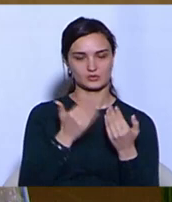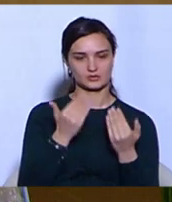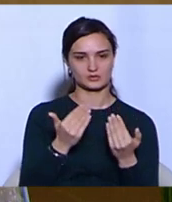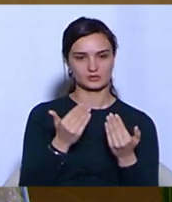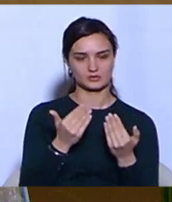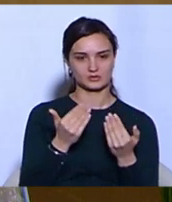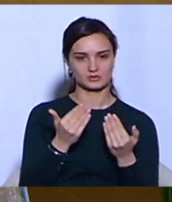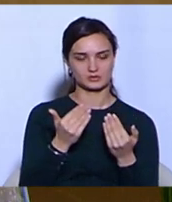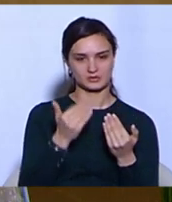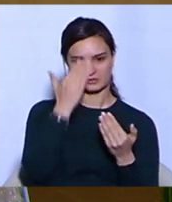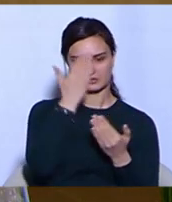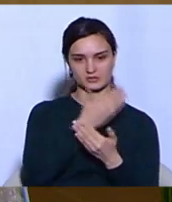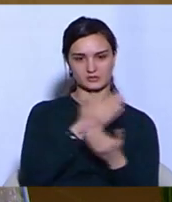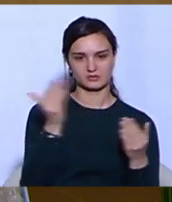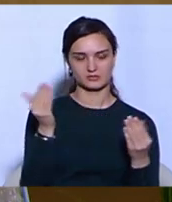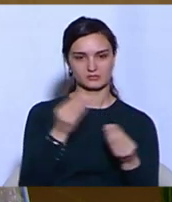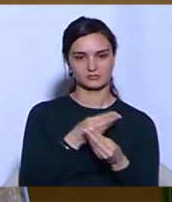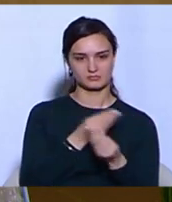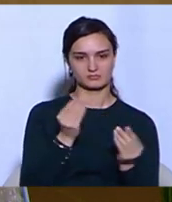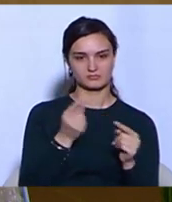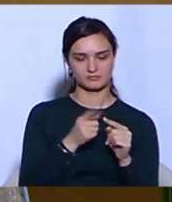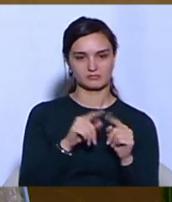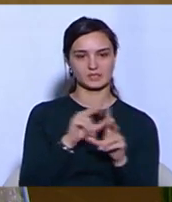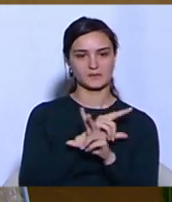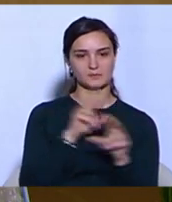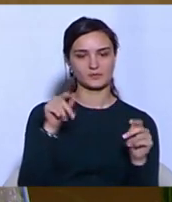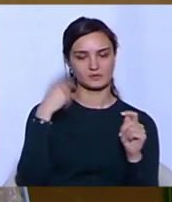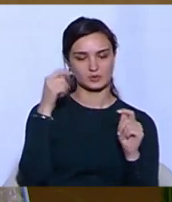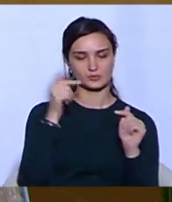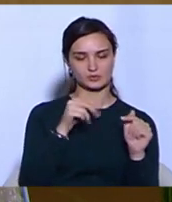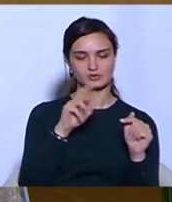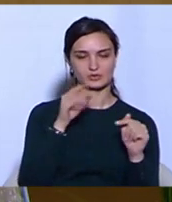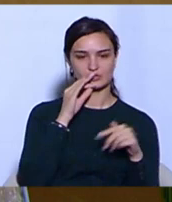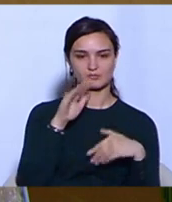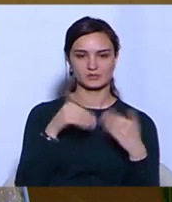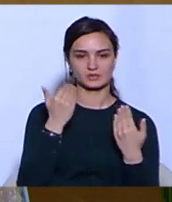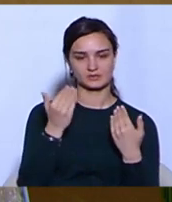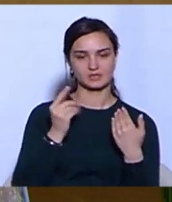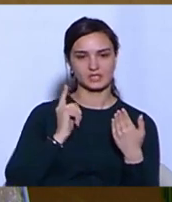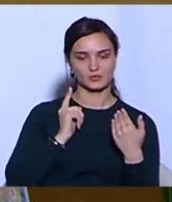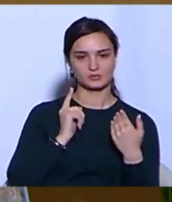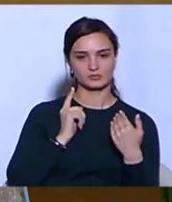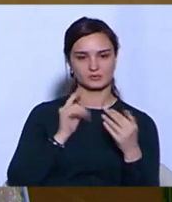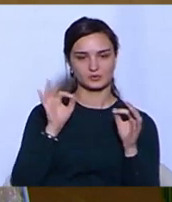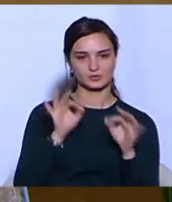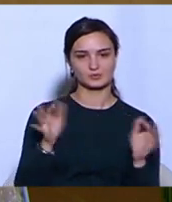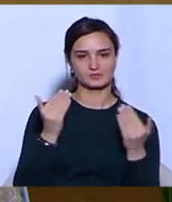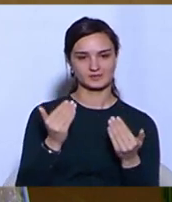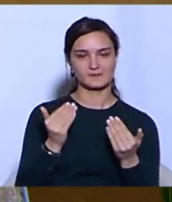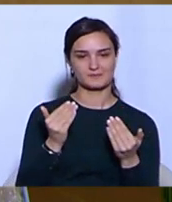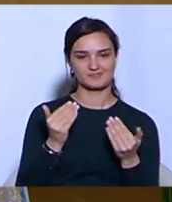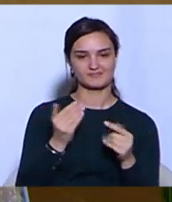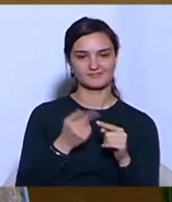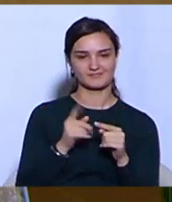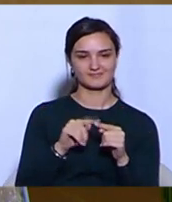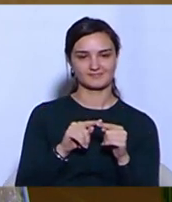გაუზიარეს საზოგადოებას კრისტი შანავას დაპირებული სიუჟეტი და შემდეგ თქვენ გელოდებათ სიურპრიზი,